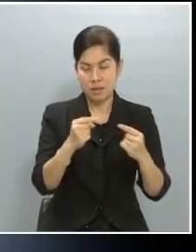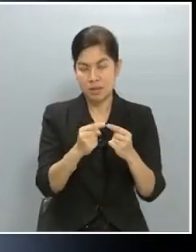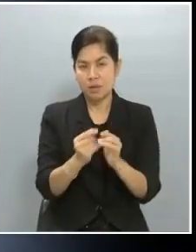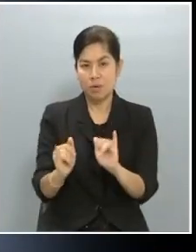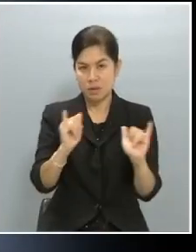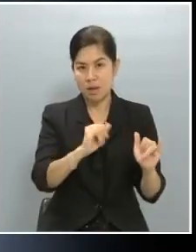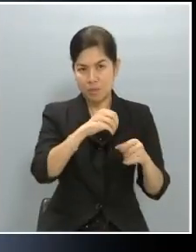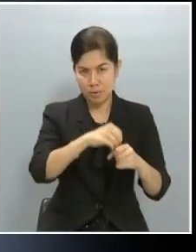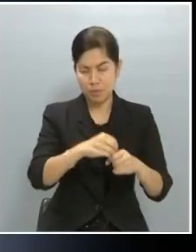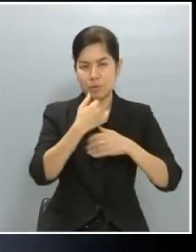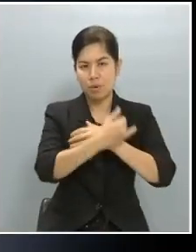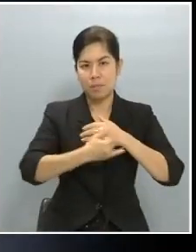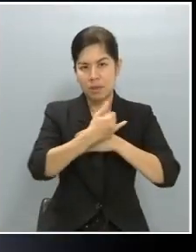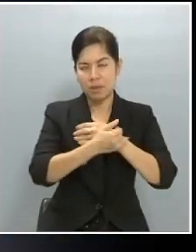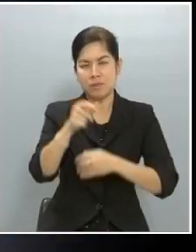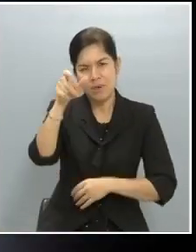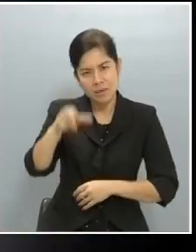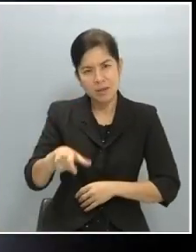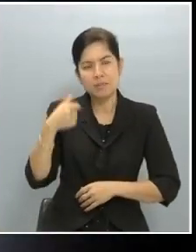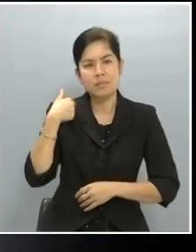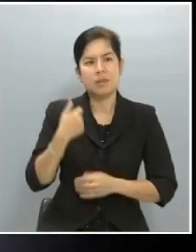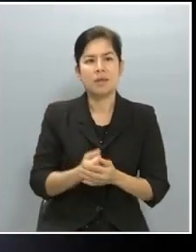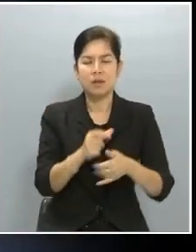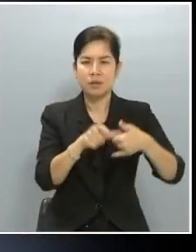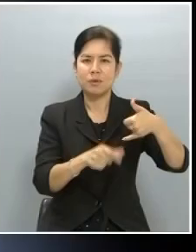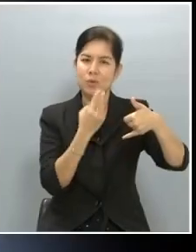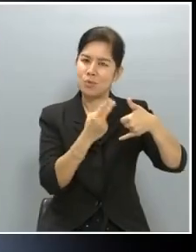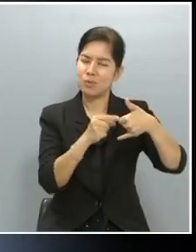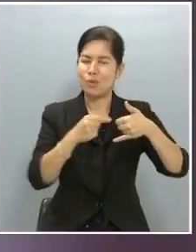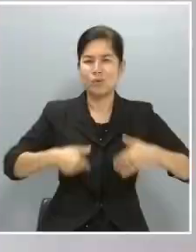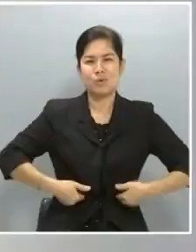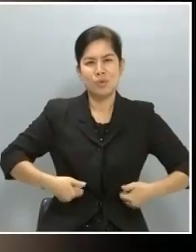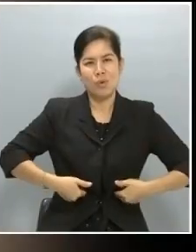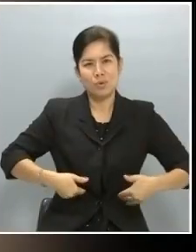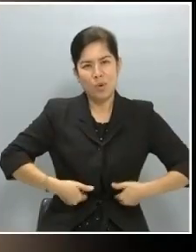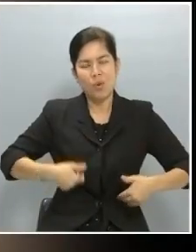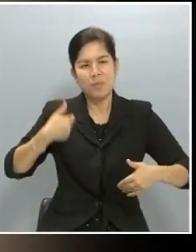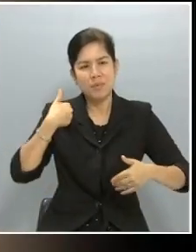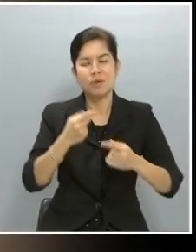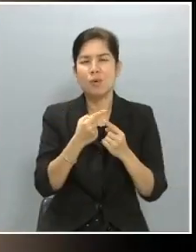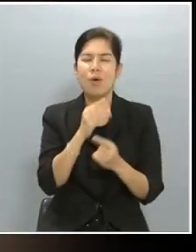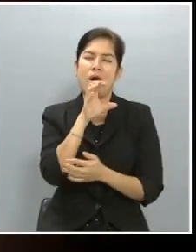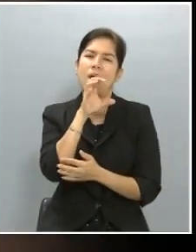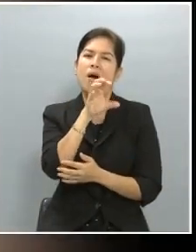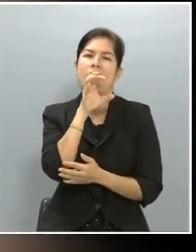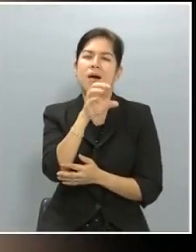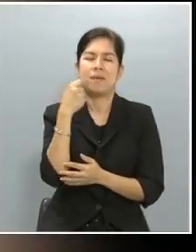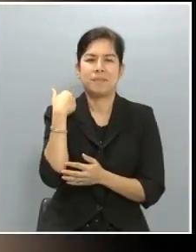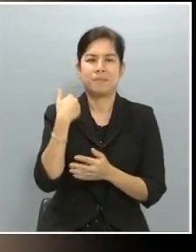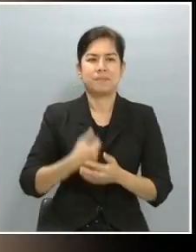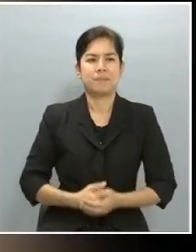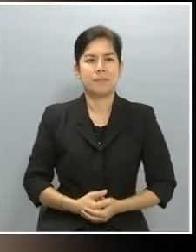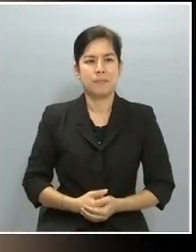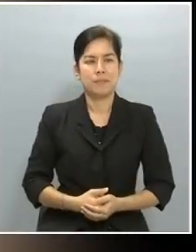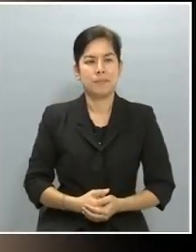ศฝรั่งเศสกับทีมมาร์เซย์แกเป็นคนฮาครับแล้วเวลาหัวเราะนี่หัวเราะแบบไม่กักนะฮะจะนี่ฮะ